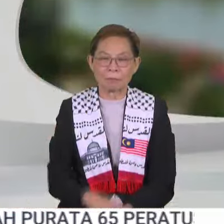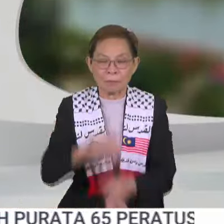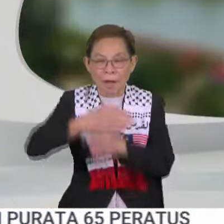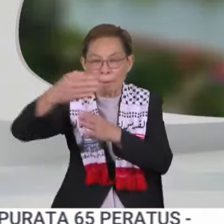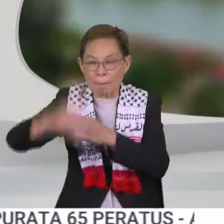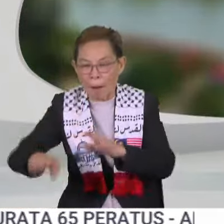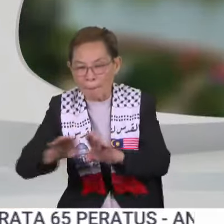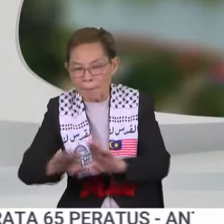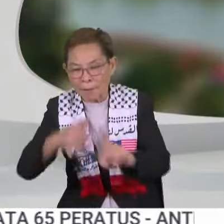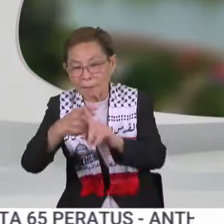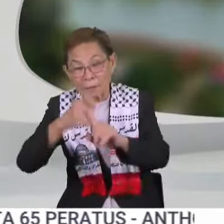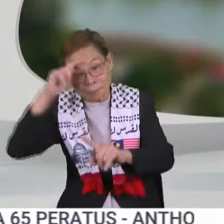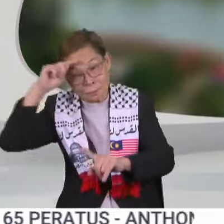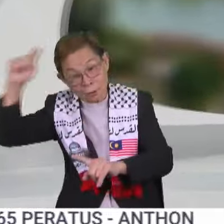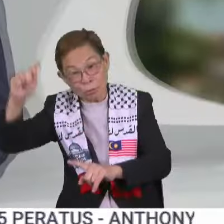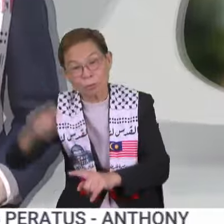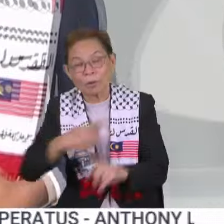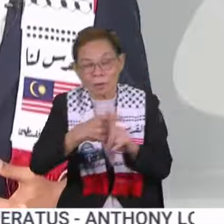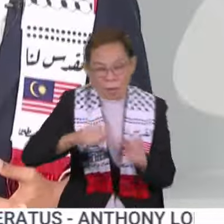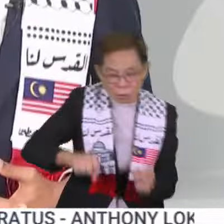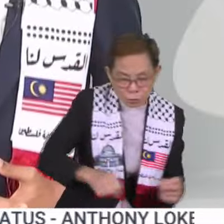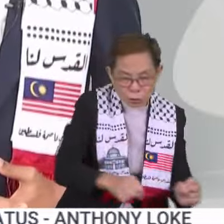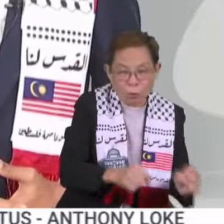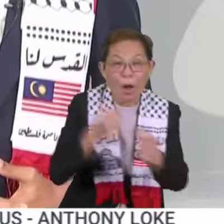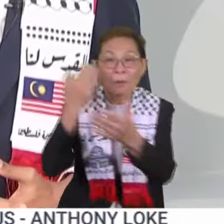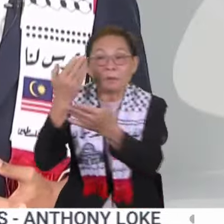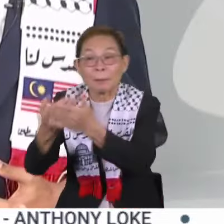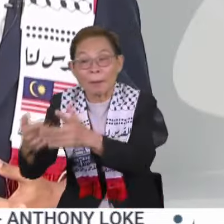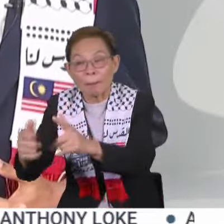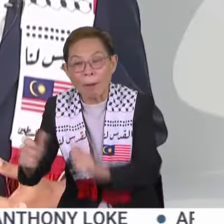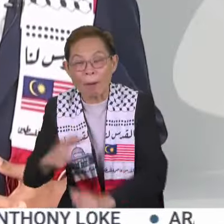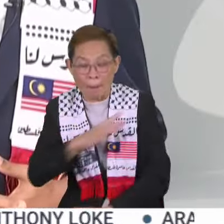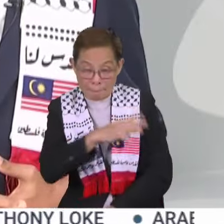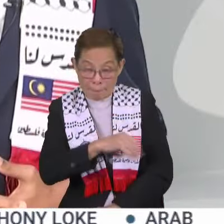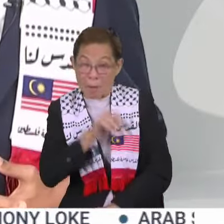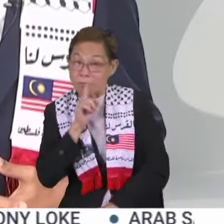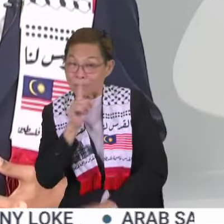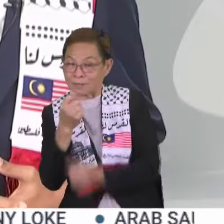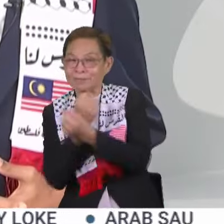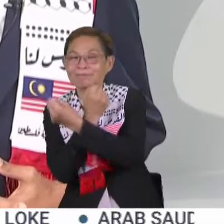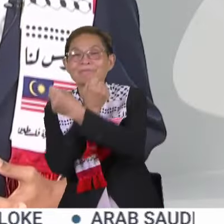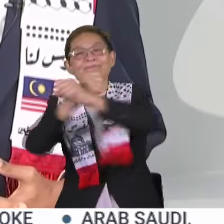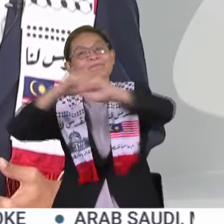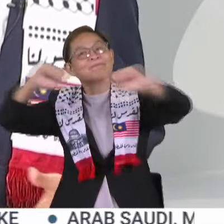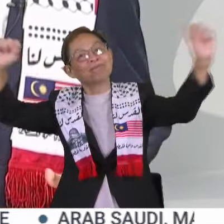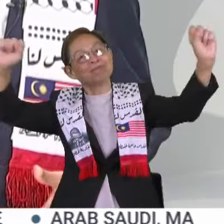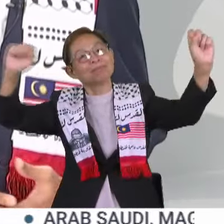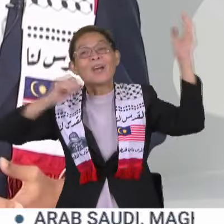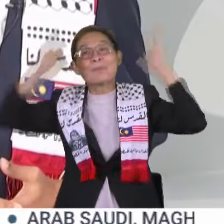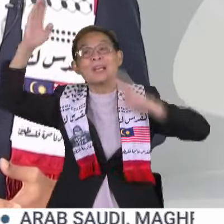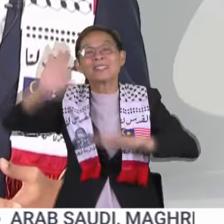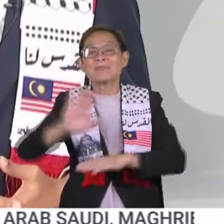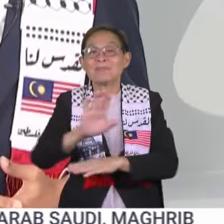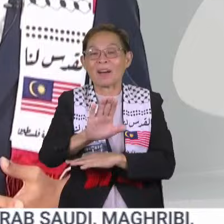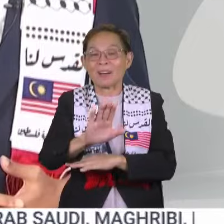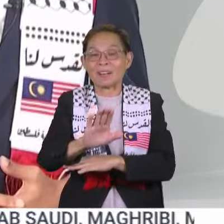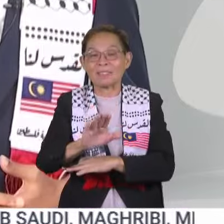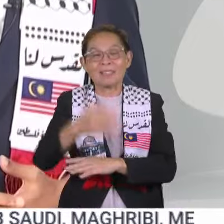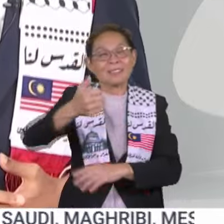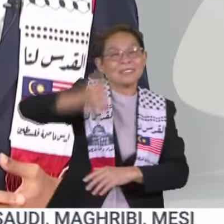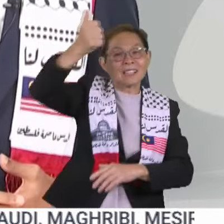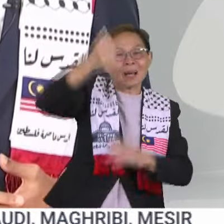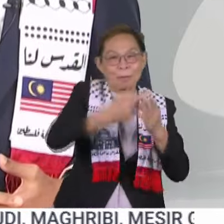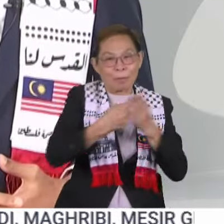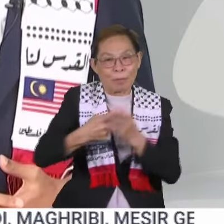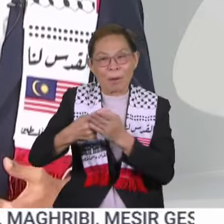Sekian perkembangan dari Terengganu, dari sungai hingga ke segara, Palestin pasti merdeka. Malaysia Madani, tekad